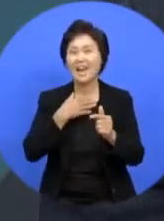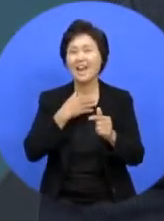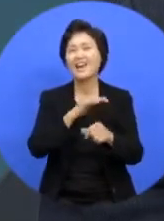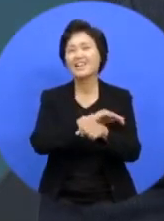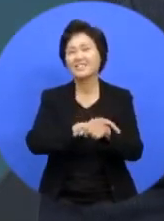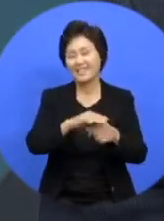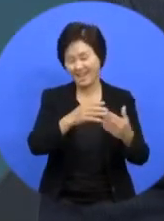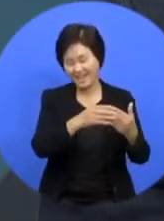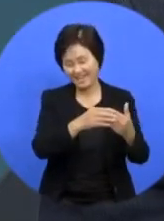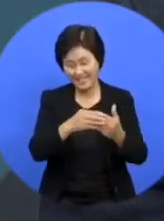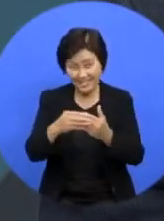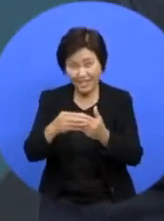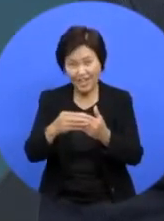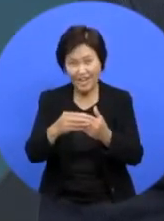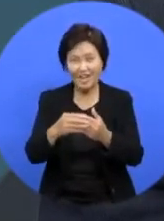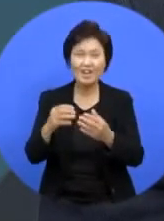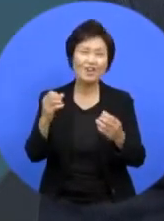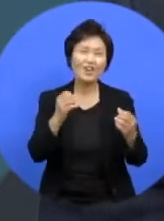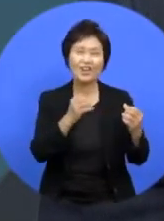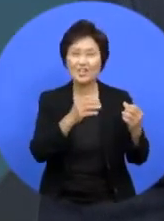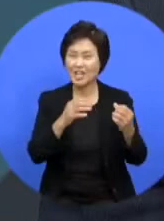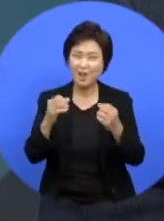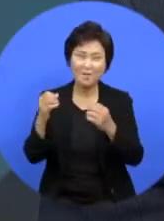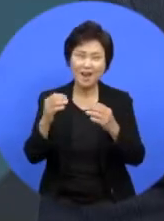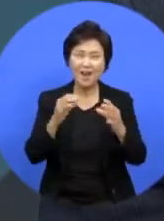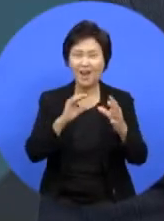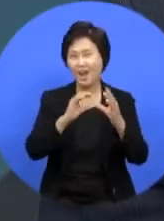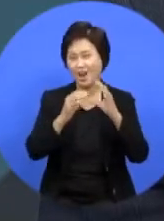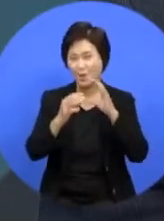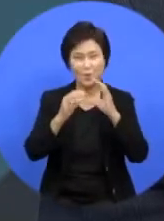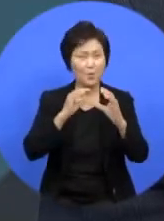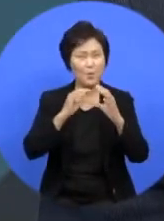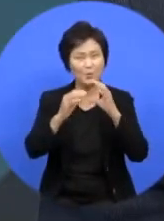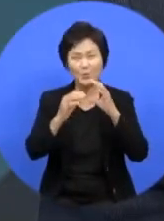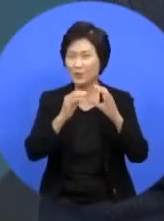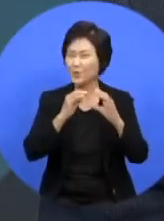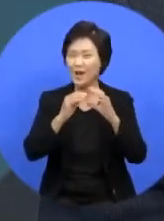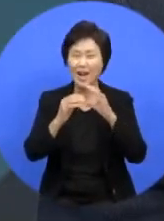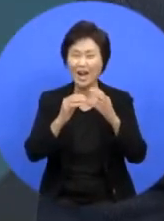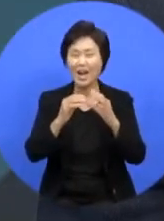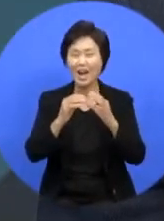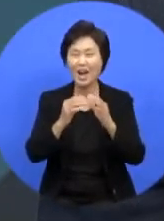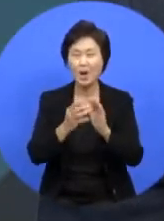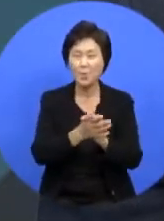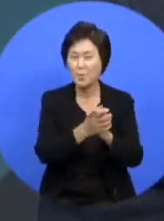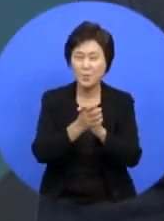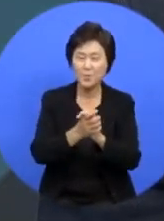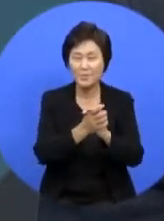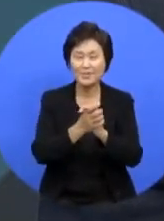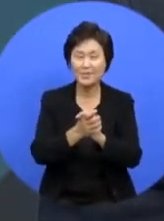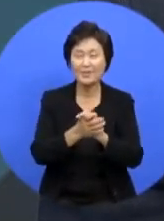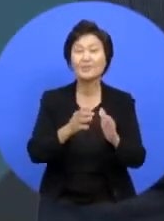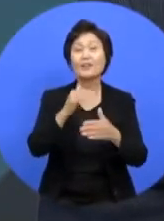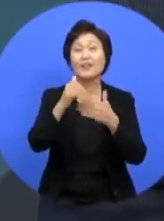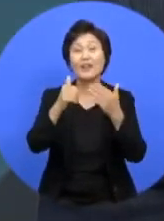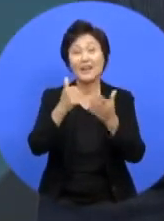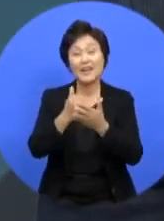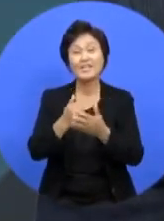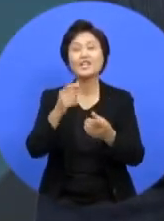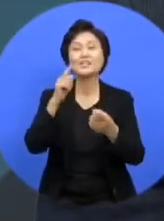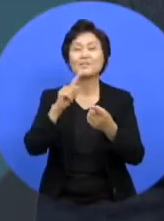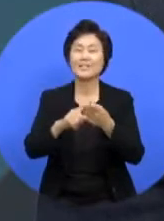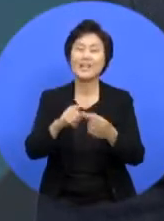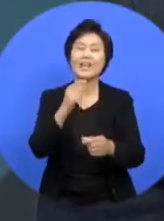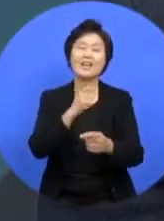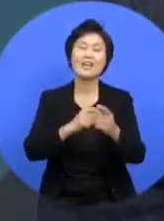또 대화하면서 소통하면서 유대감도 깊게 느끼고 네. 또 하나님에 대해서 더 잘 알아갈 수 있는